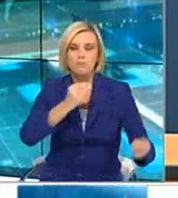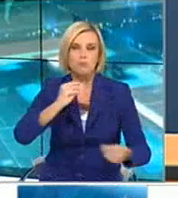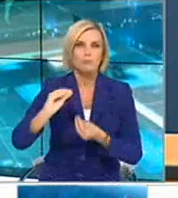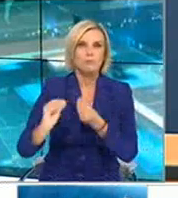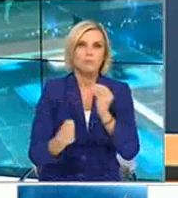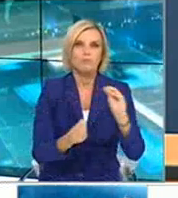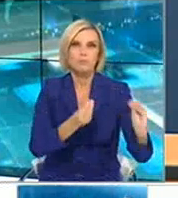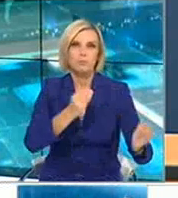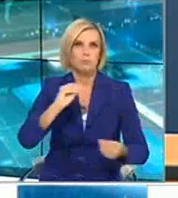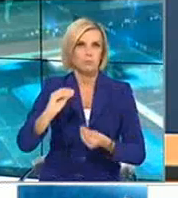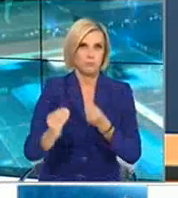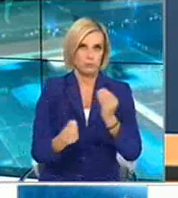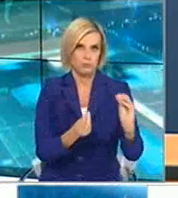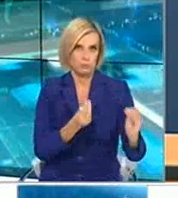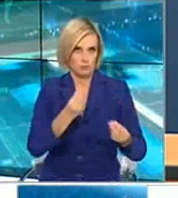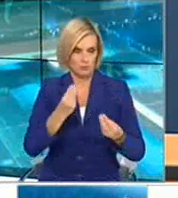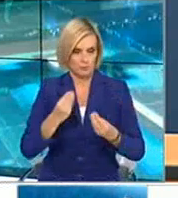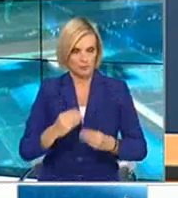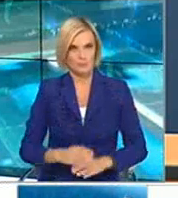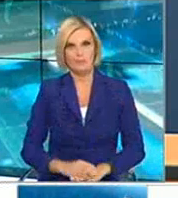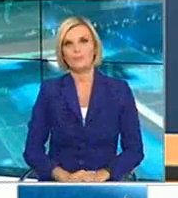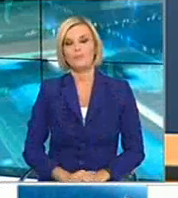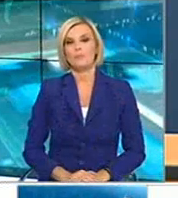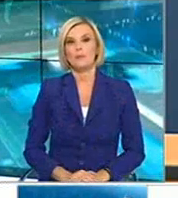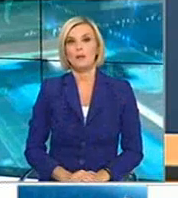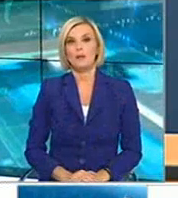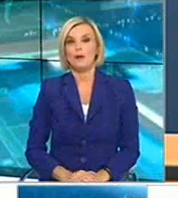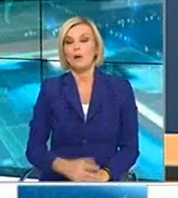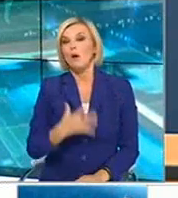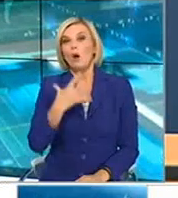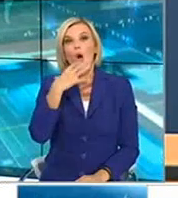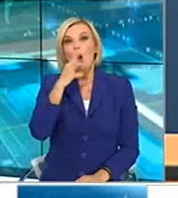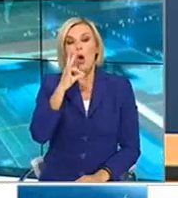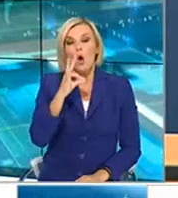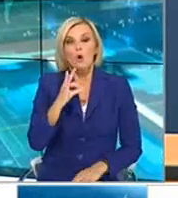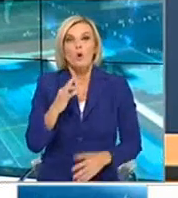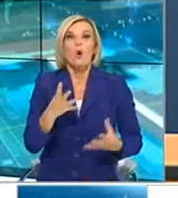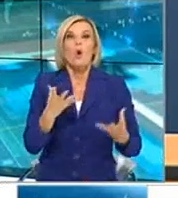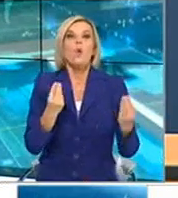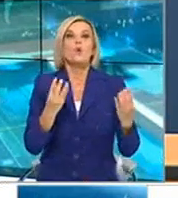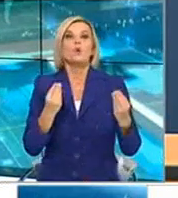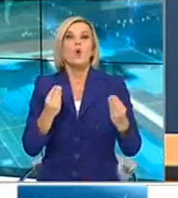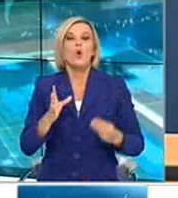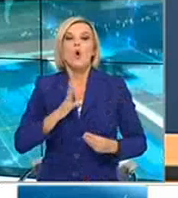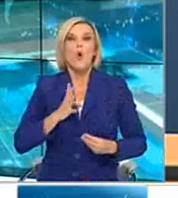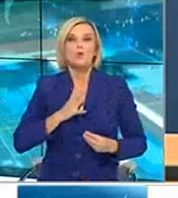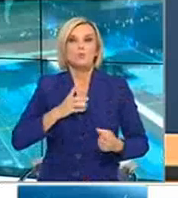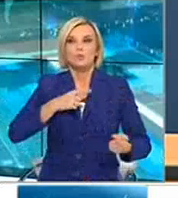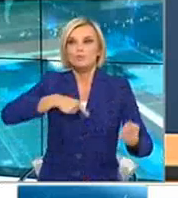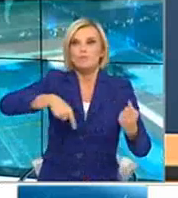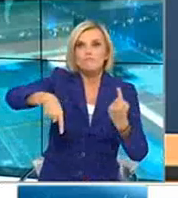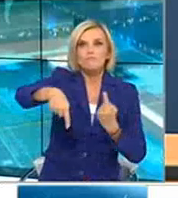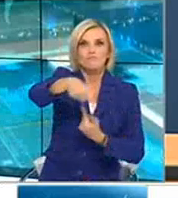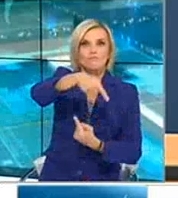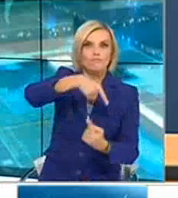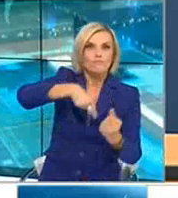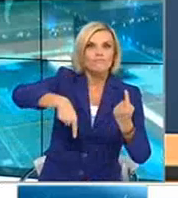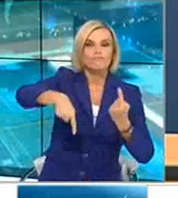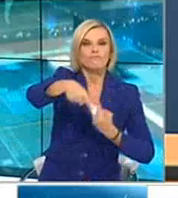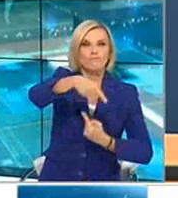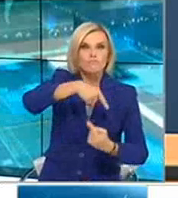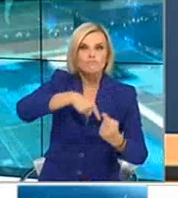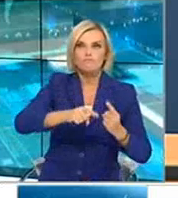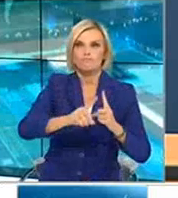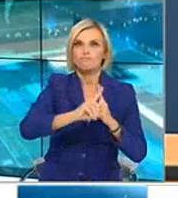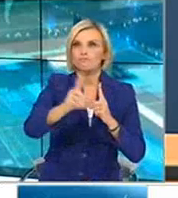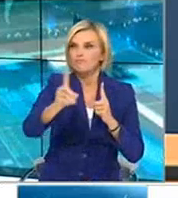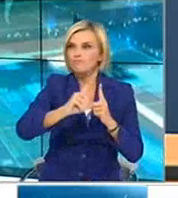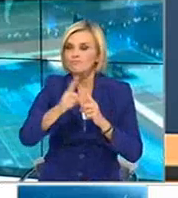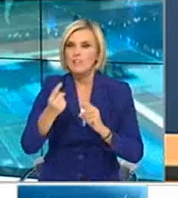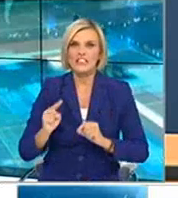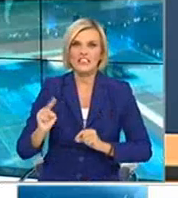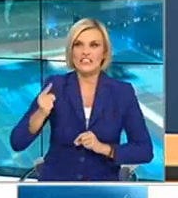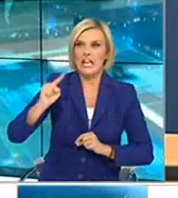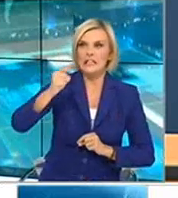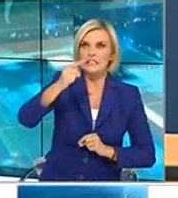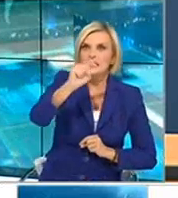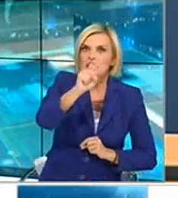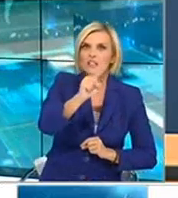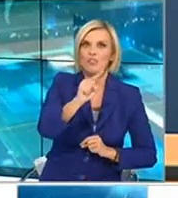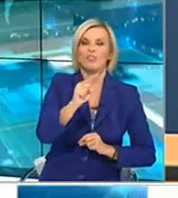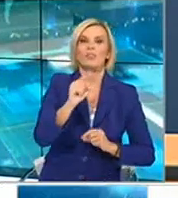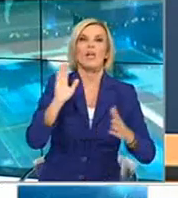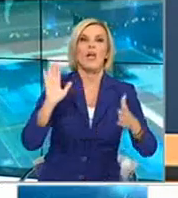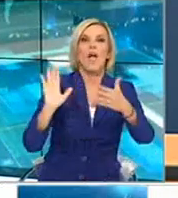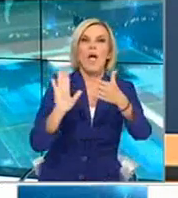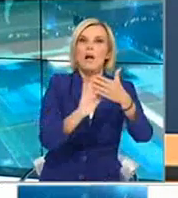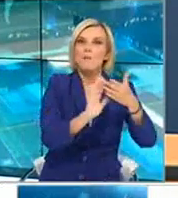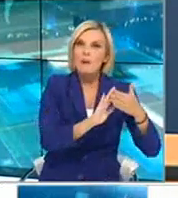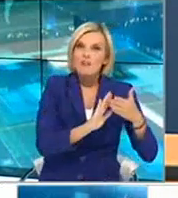Δεύτερον, η αύξηση της κινητικότητας του πληθυσμού μας μετά την άρση του απογορευτικού, όπως γίνεται και σε όλες τις χώρες